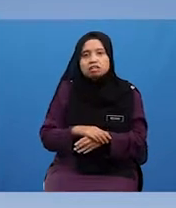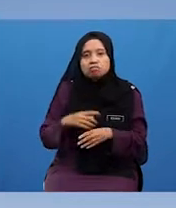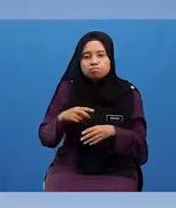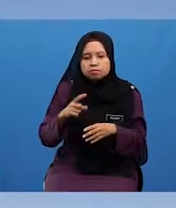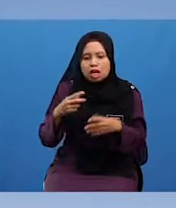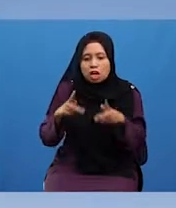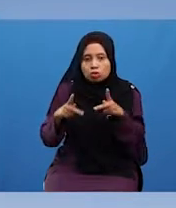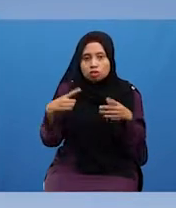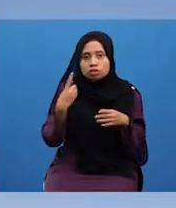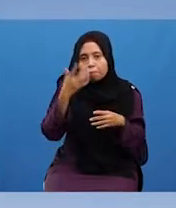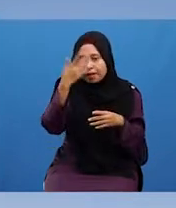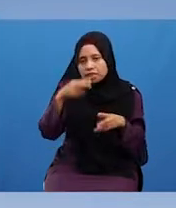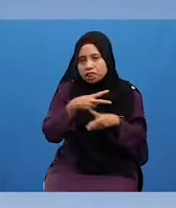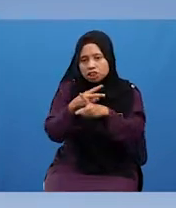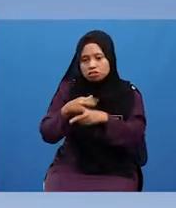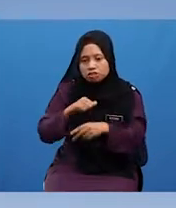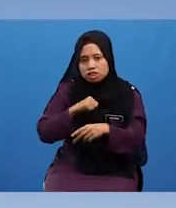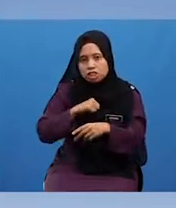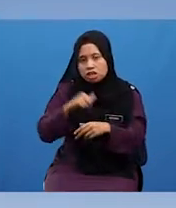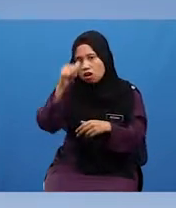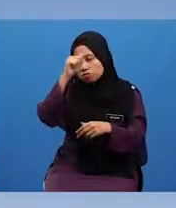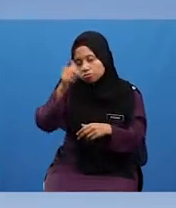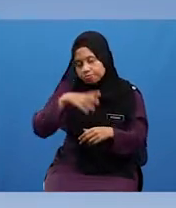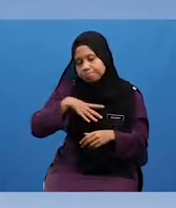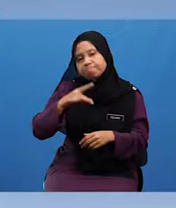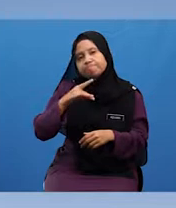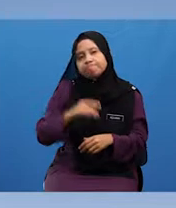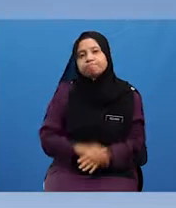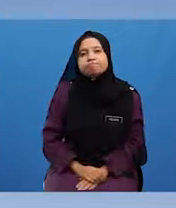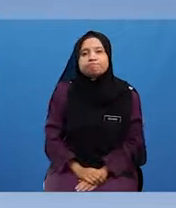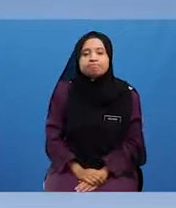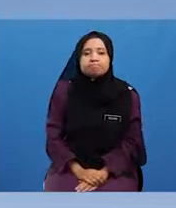diri terpelihara, hidup mulia, Allah suka.